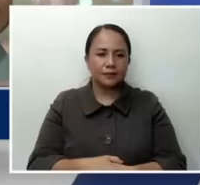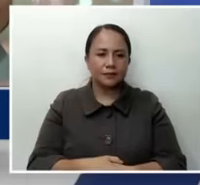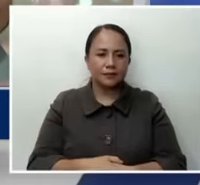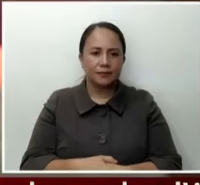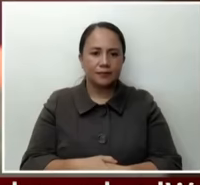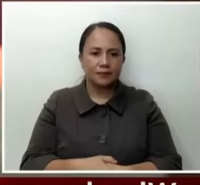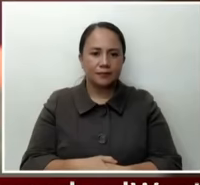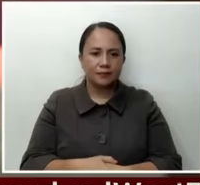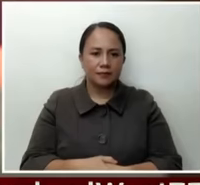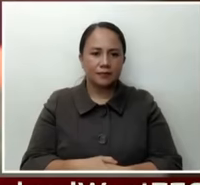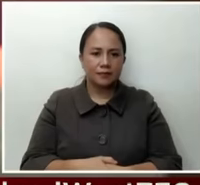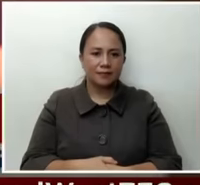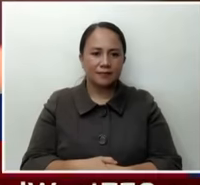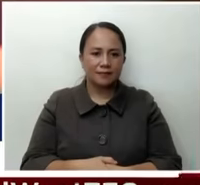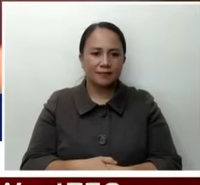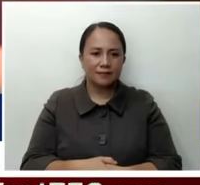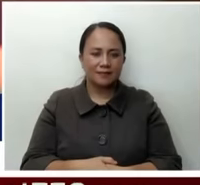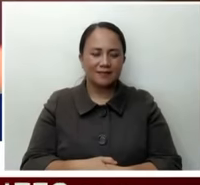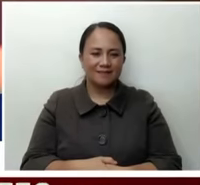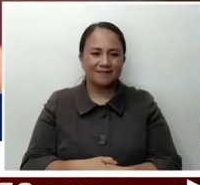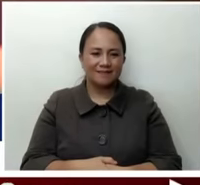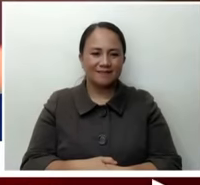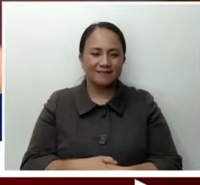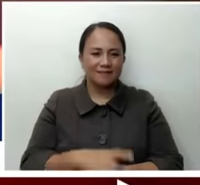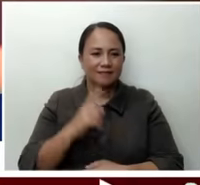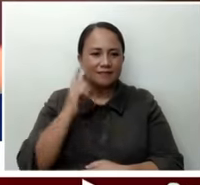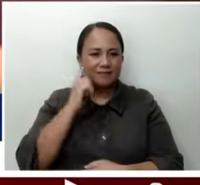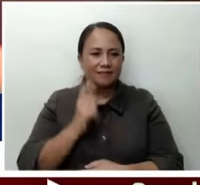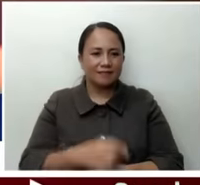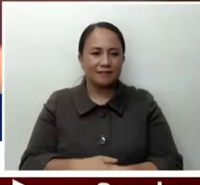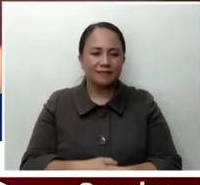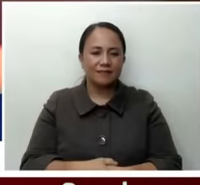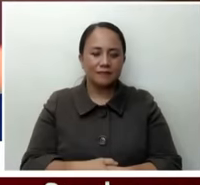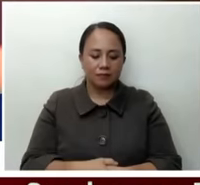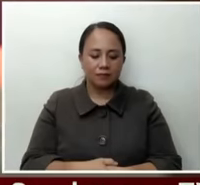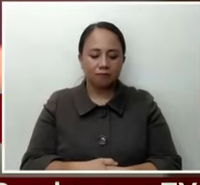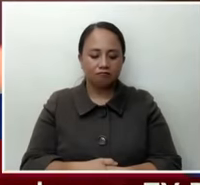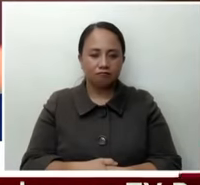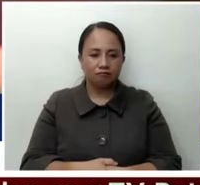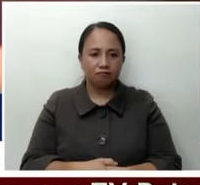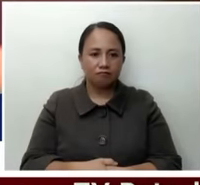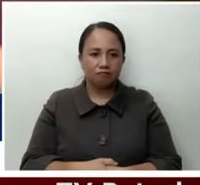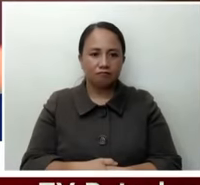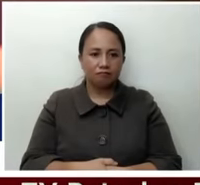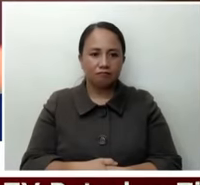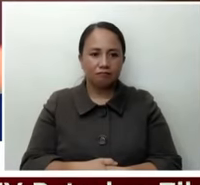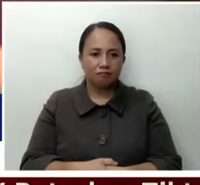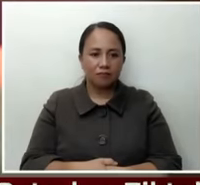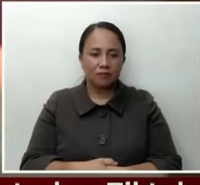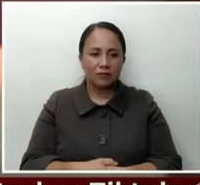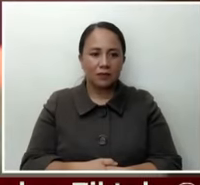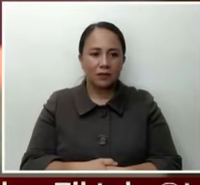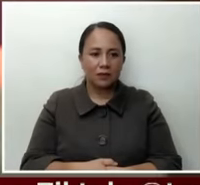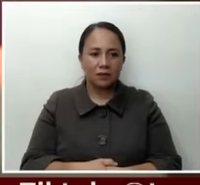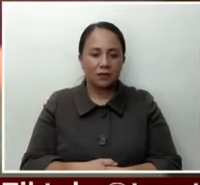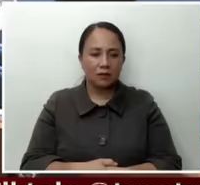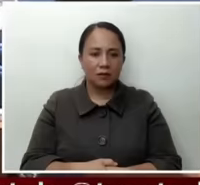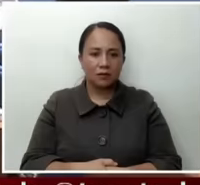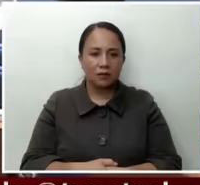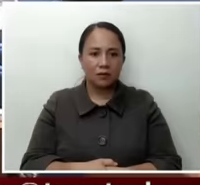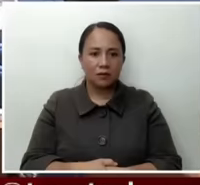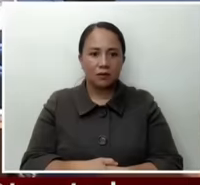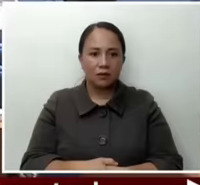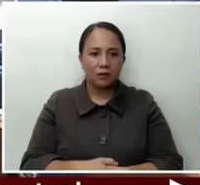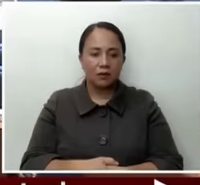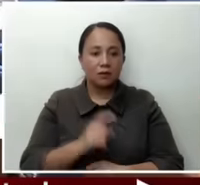Henry, tinapos na nga ng Kamara ang debate at nagbutuhan na sa Resolution of Both Houses No. 7 o Panukalang Economic Chacha